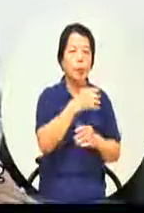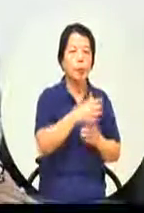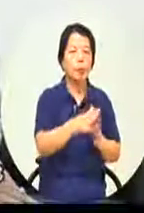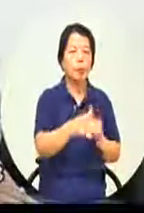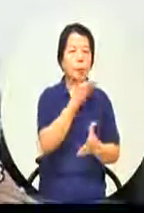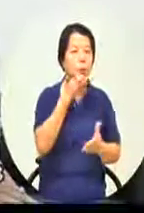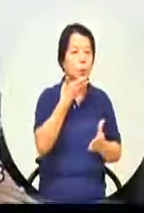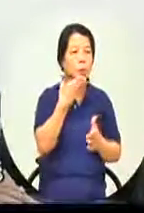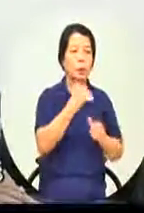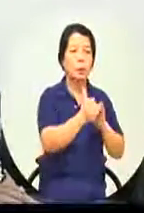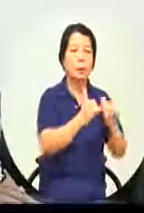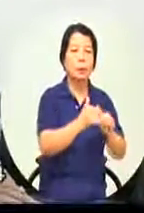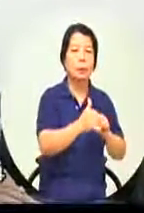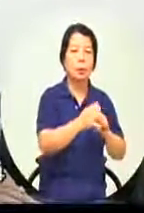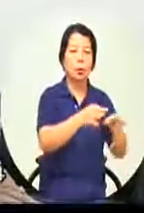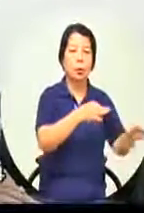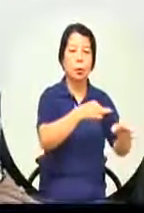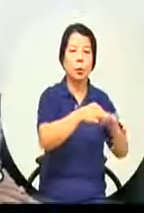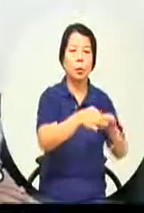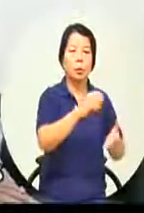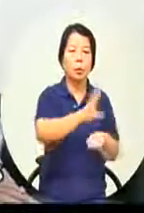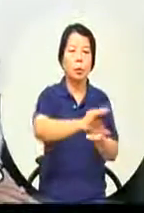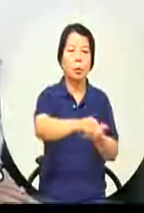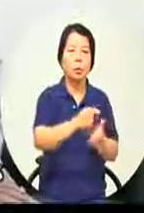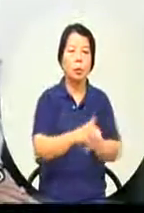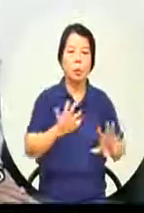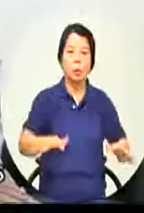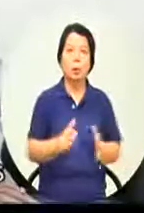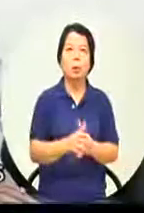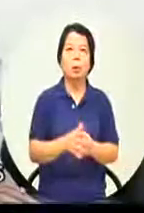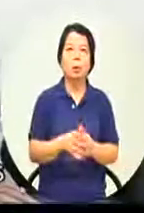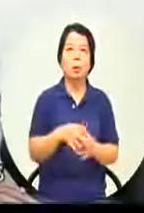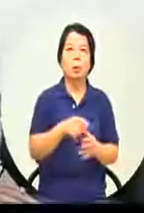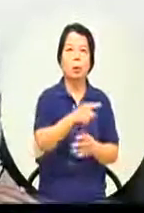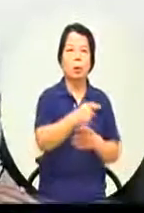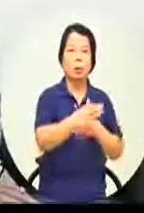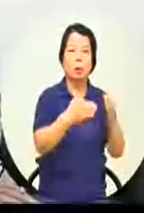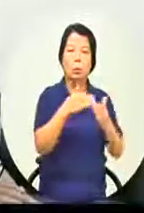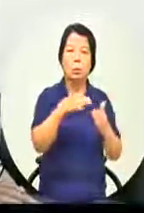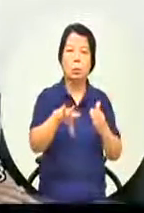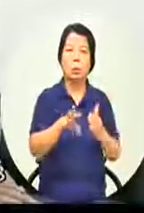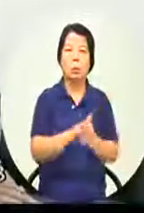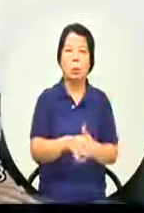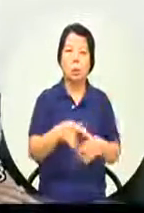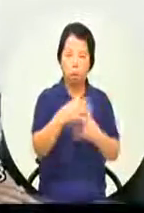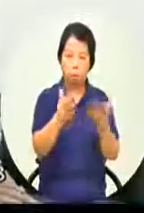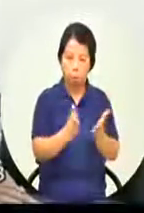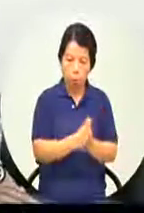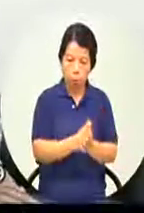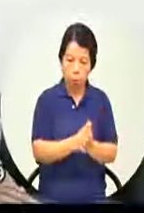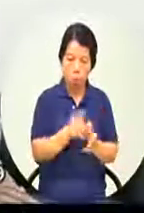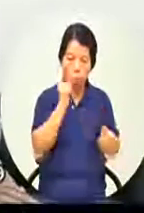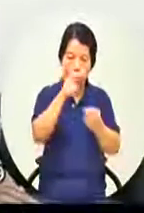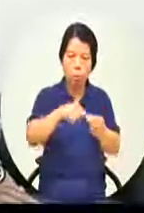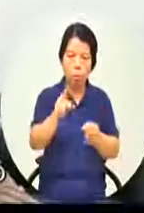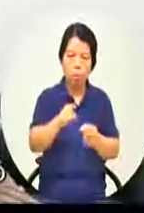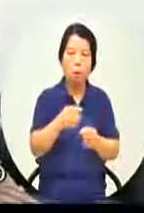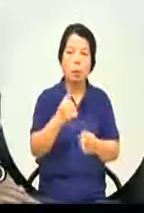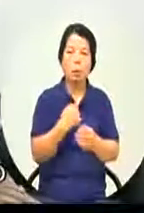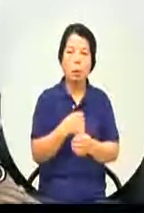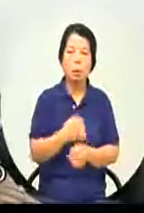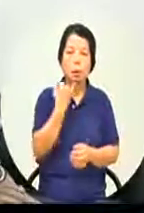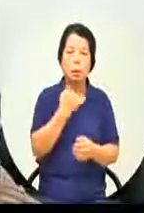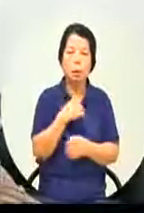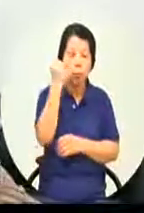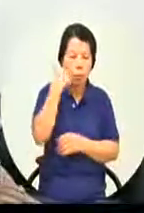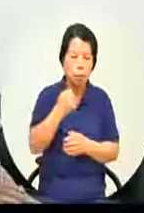来说，交通局现在做了什么努力，有这几个面向来说有达成什么可以提早来提供给高雄市